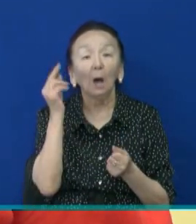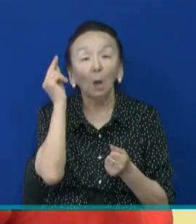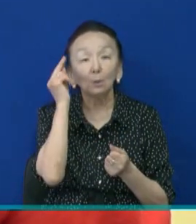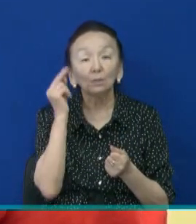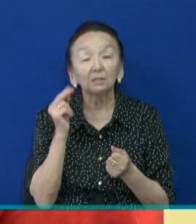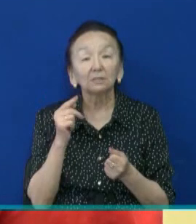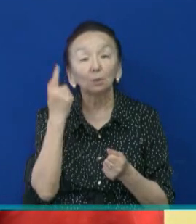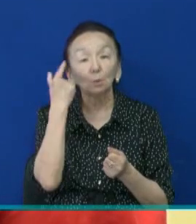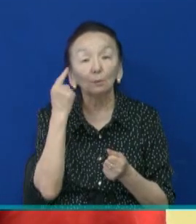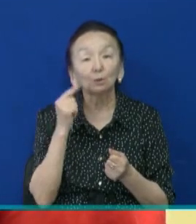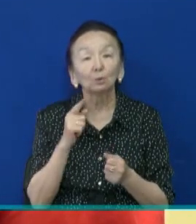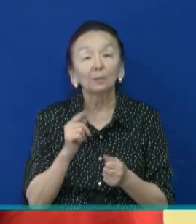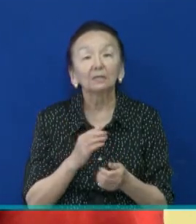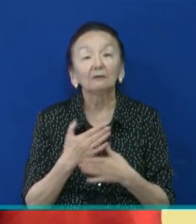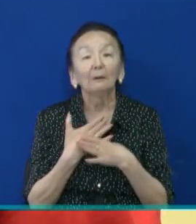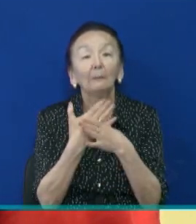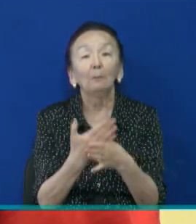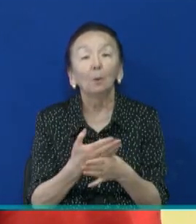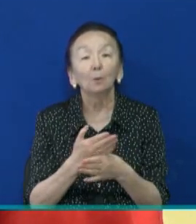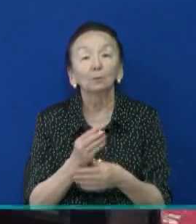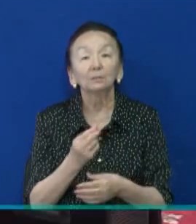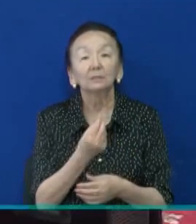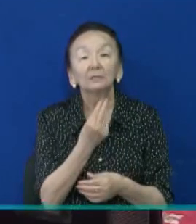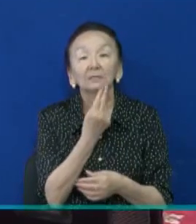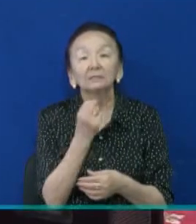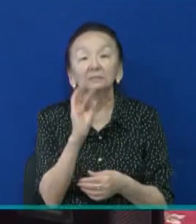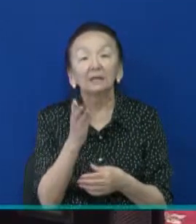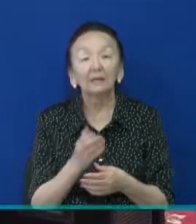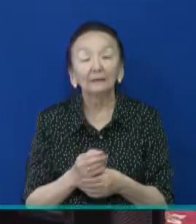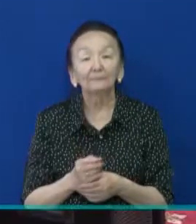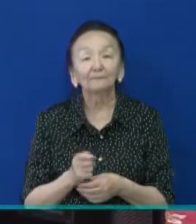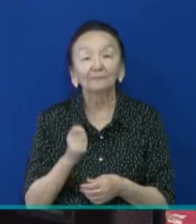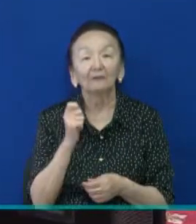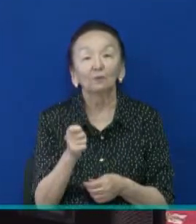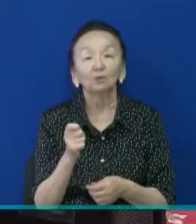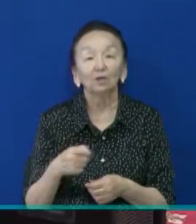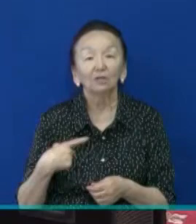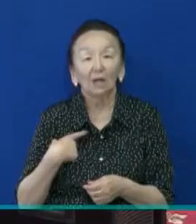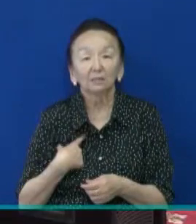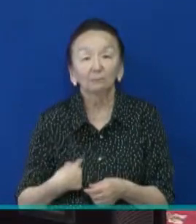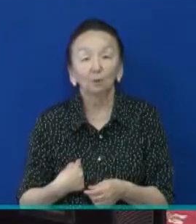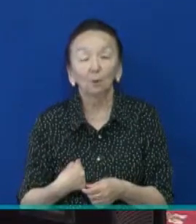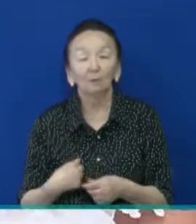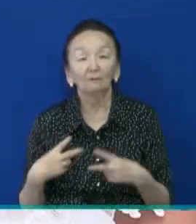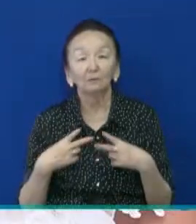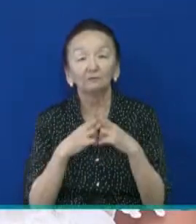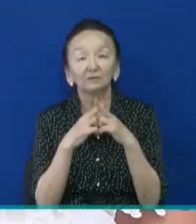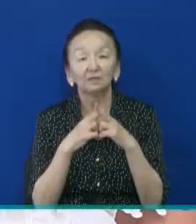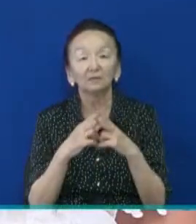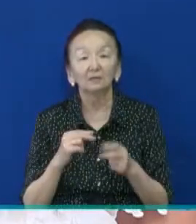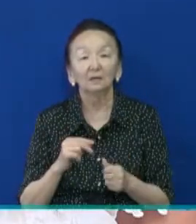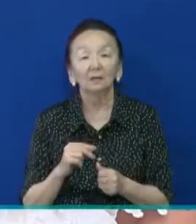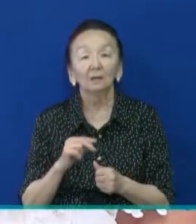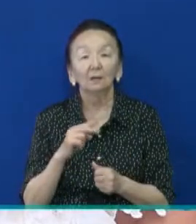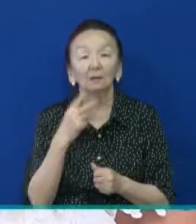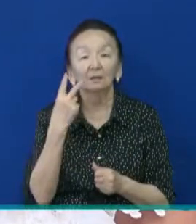знания помогли вам в дальнейшем для осуществления поставленных перед вами целей. Торжественное вручение дипломов выпускникам Алихан Бөкейхан Университета